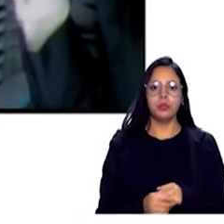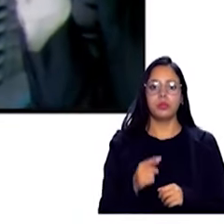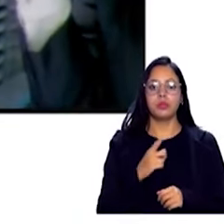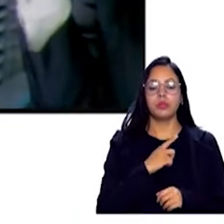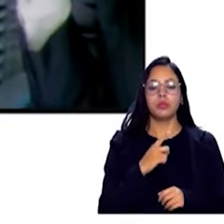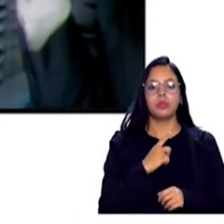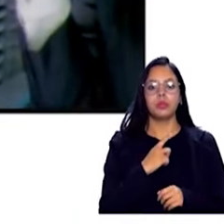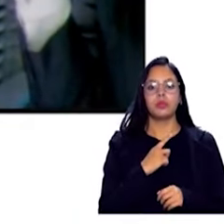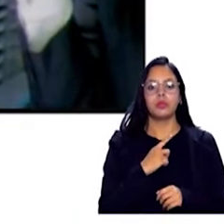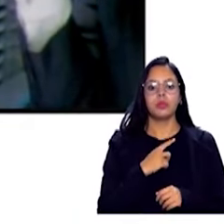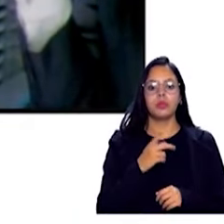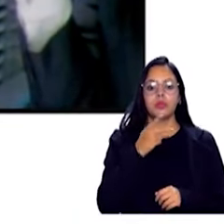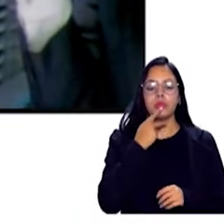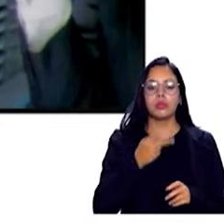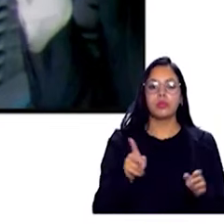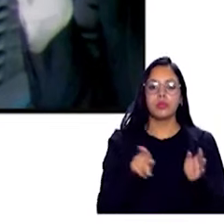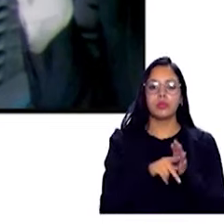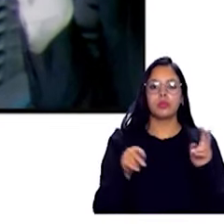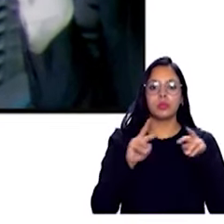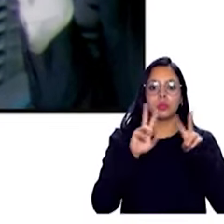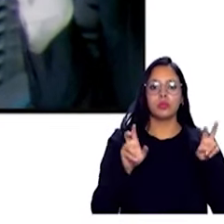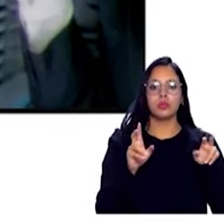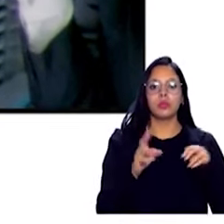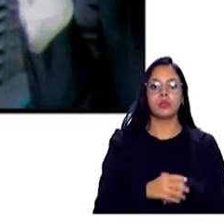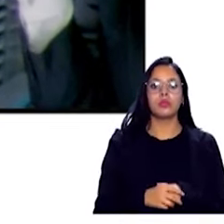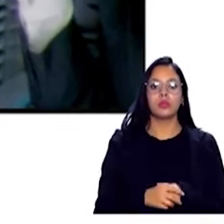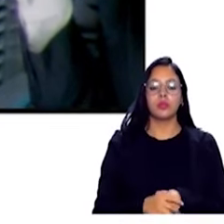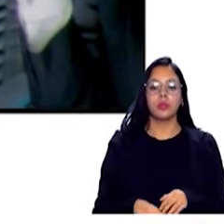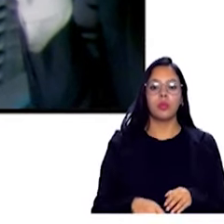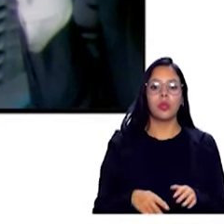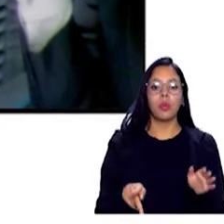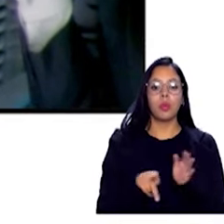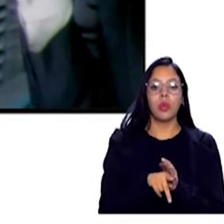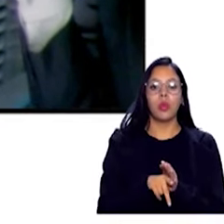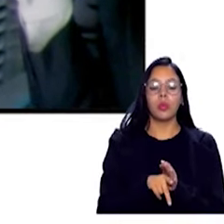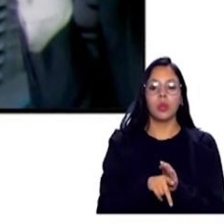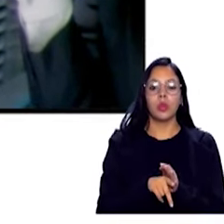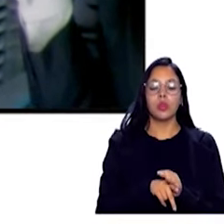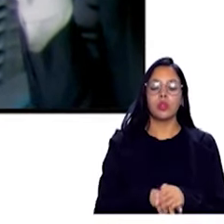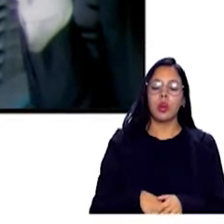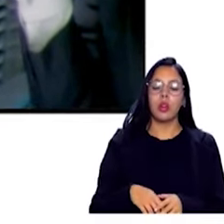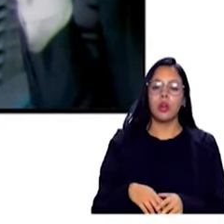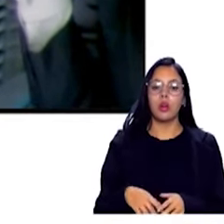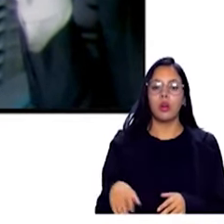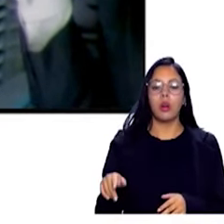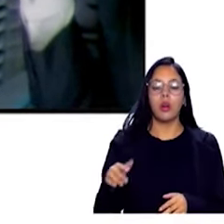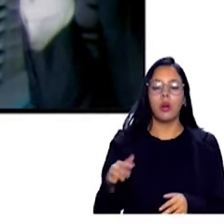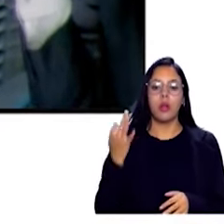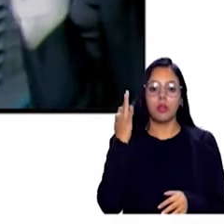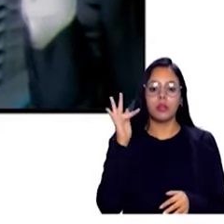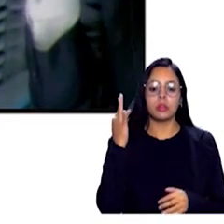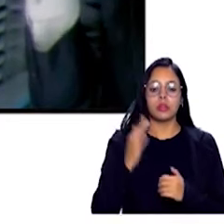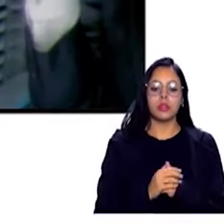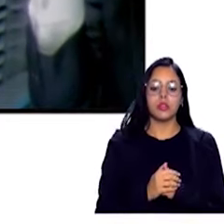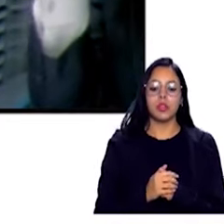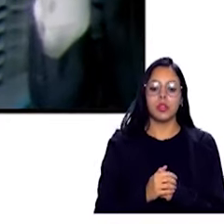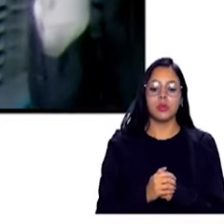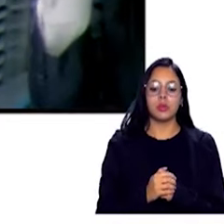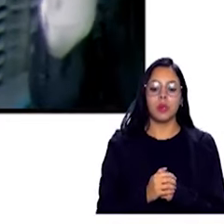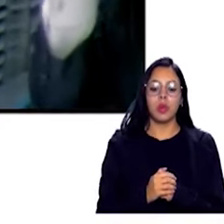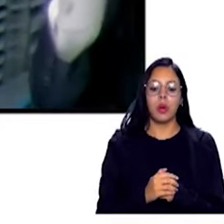que la cour de cassation partage le pouvoir avec le conseil